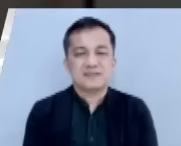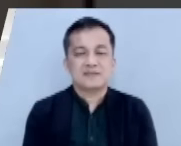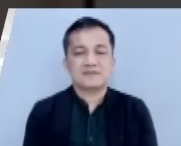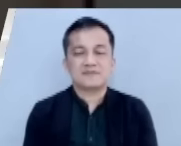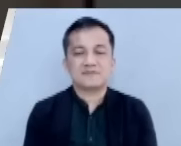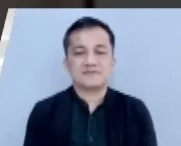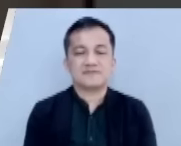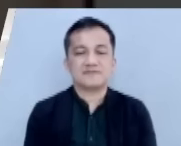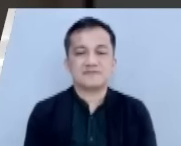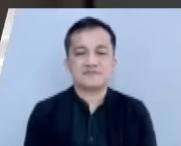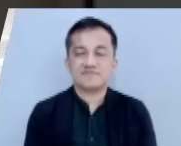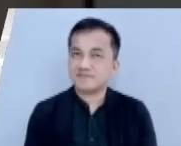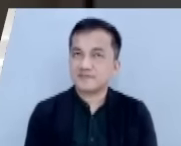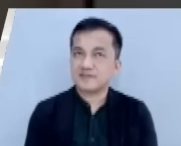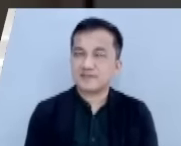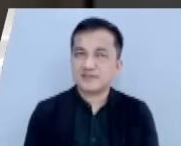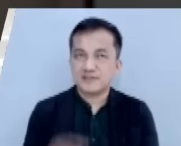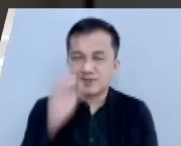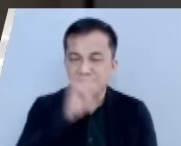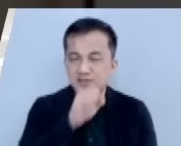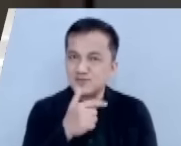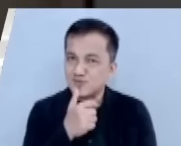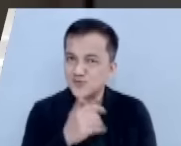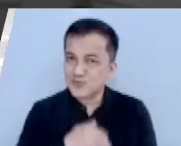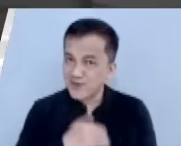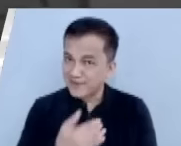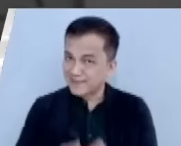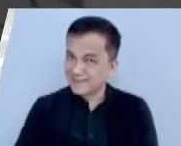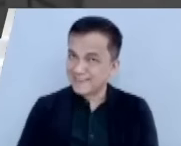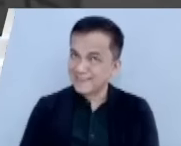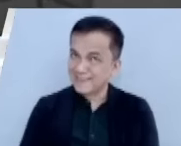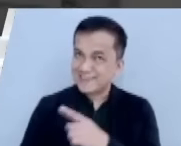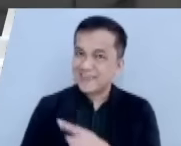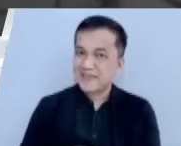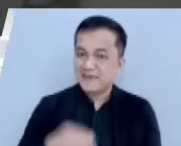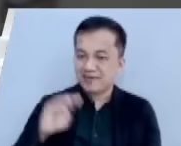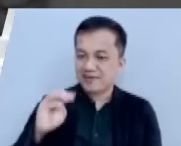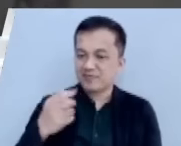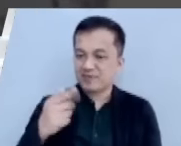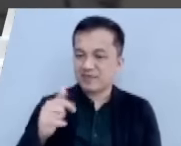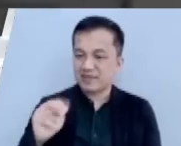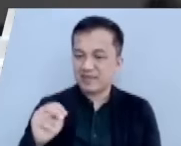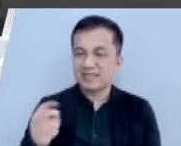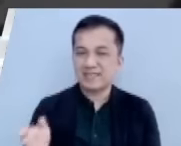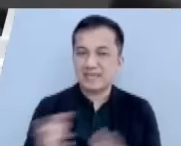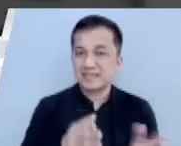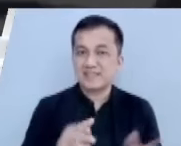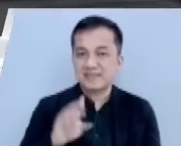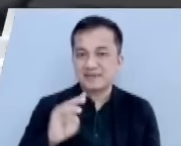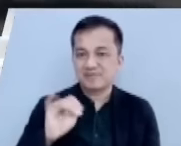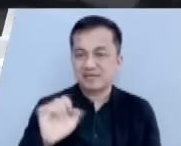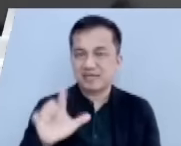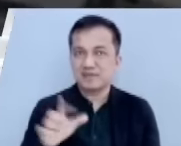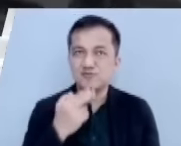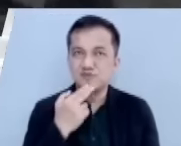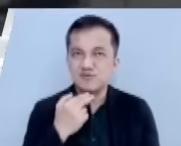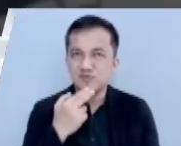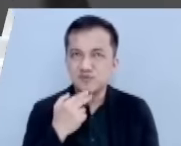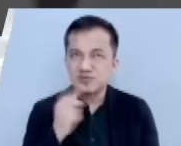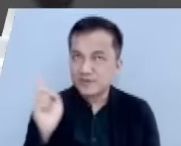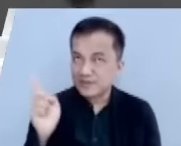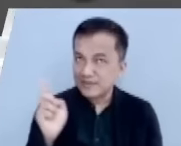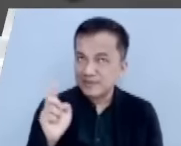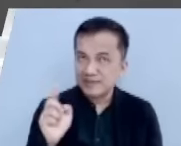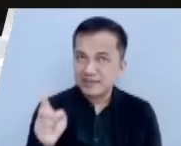Guess who's pregnant too? It's Megan Young and Mikael Daez. Sa isang cute and super